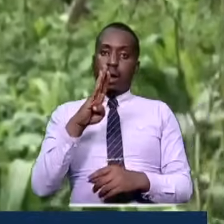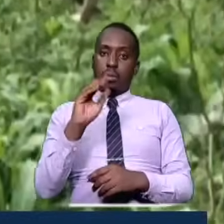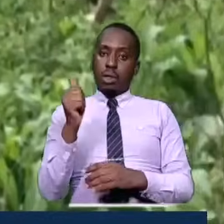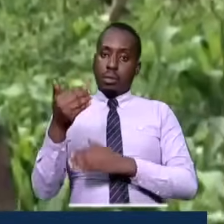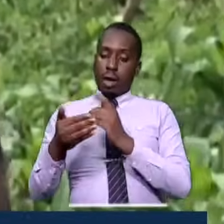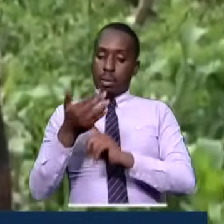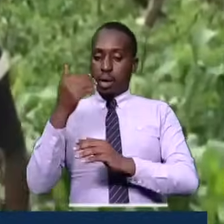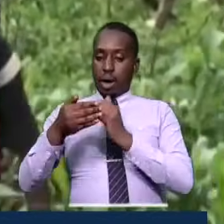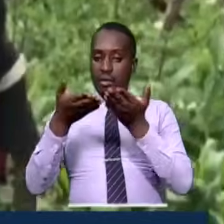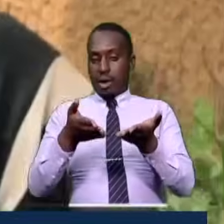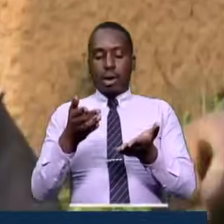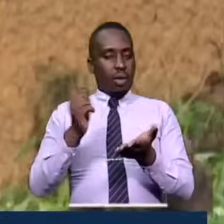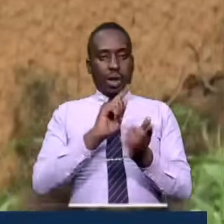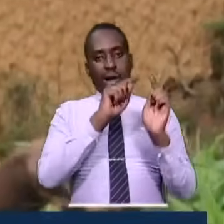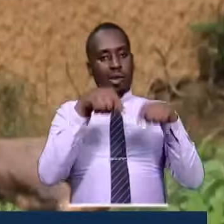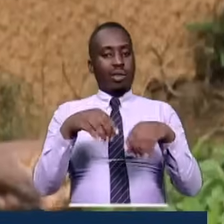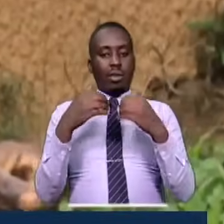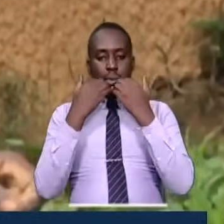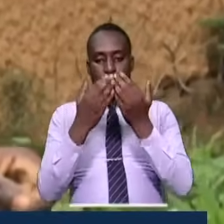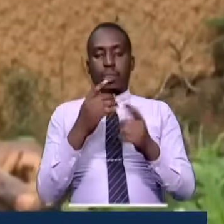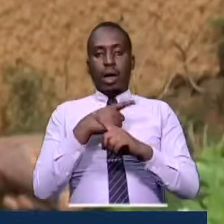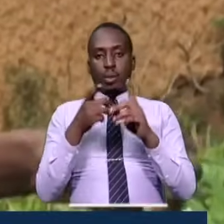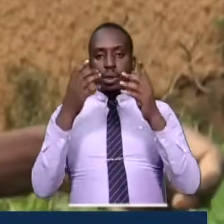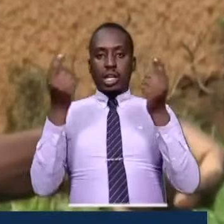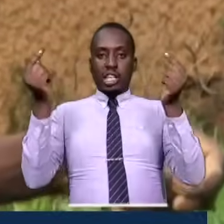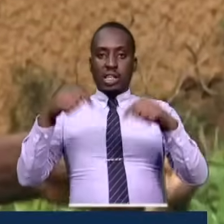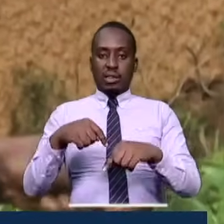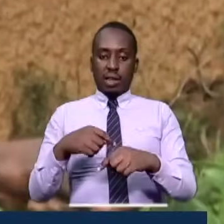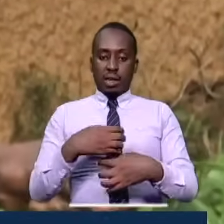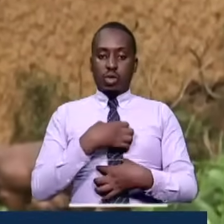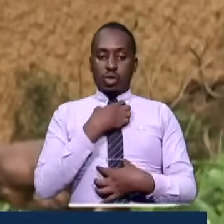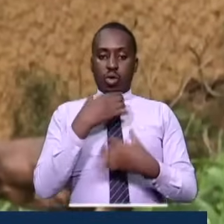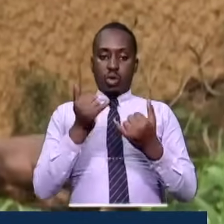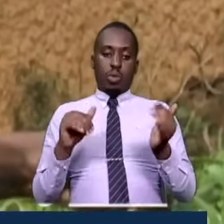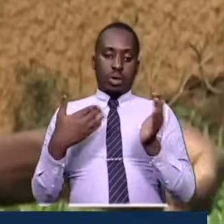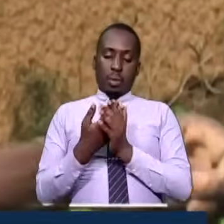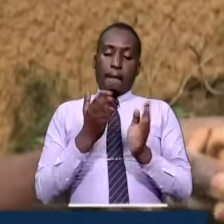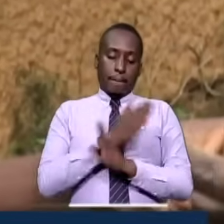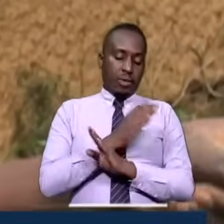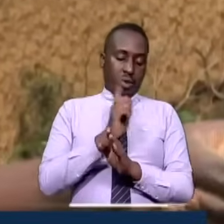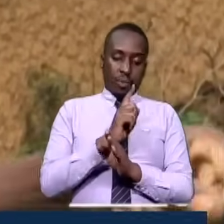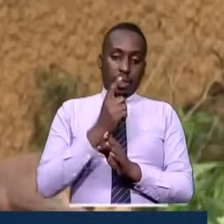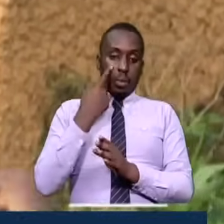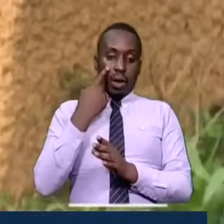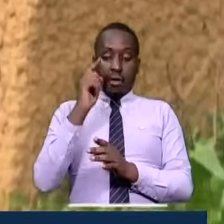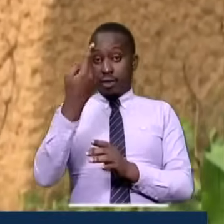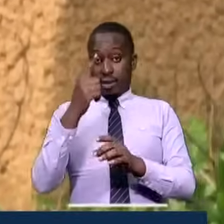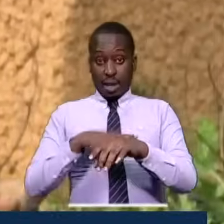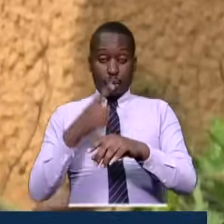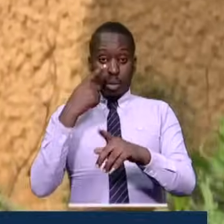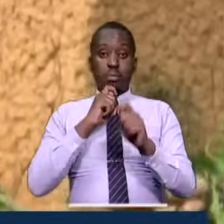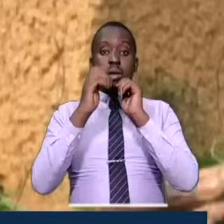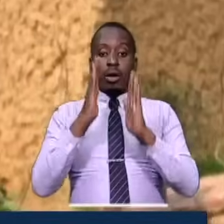hafi ahangaha Damien oya ntiyatugeragaho ahubwo igiza itugero n'ubu itugezeho ntiyazaka n'ubwa mbere ubonye umunyamakuru n'ubwa